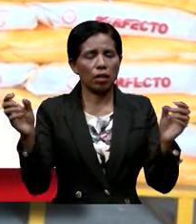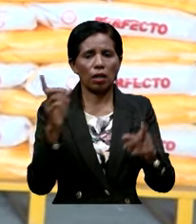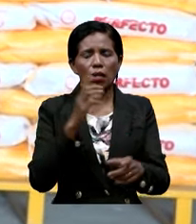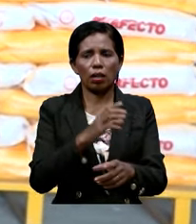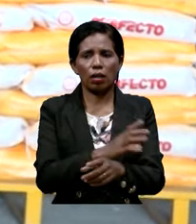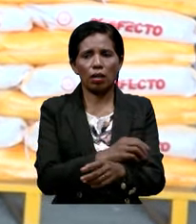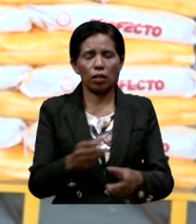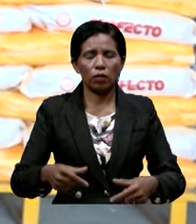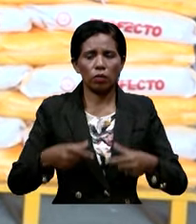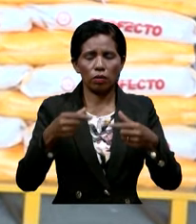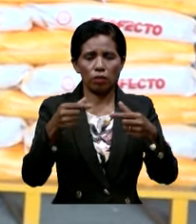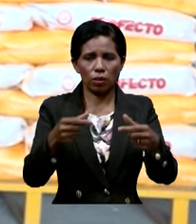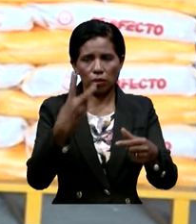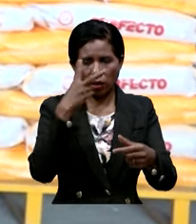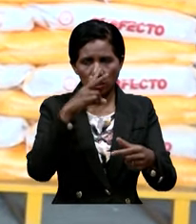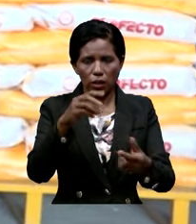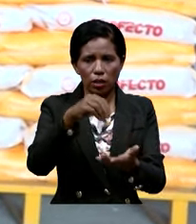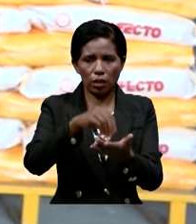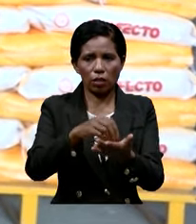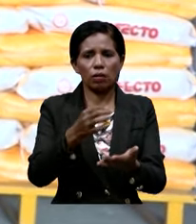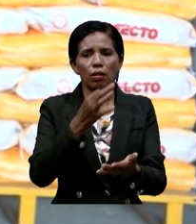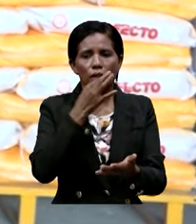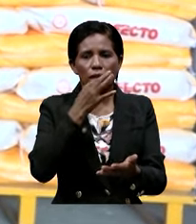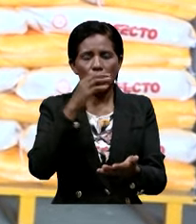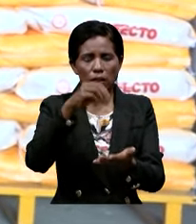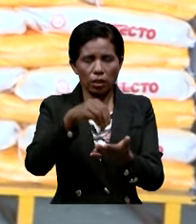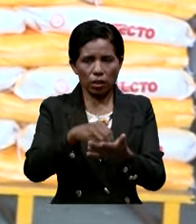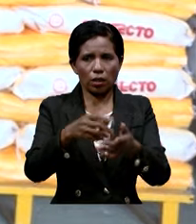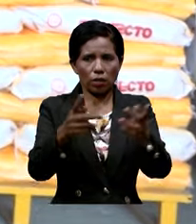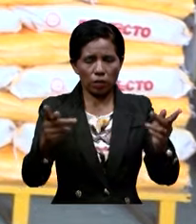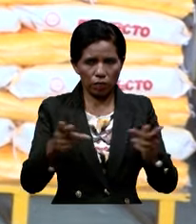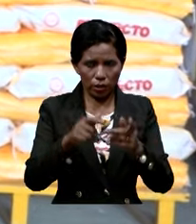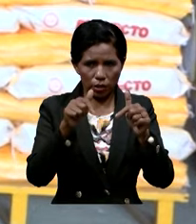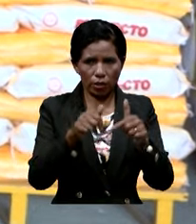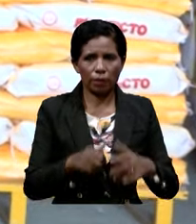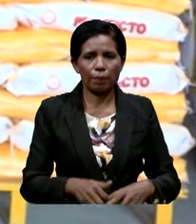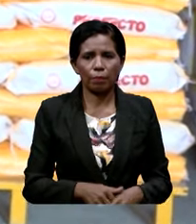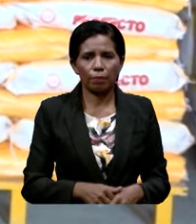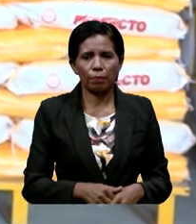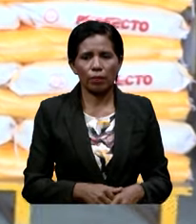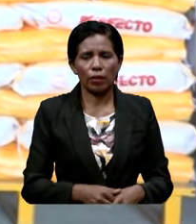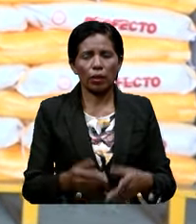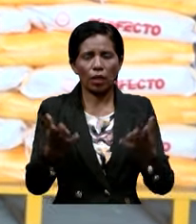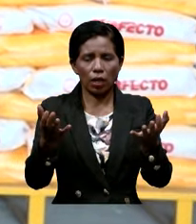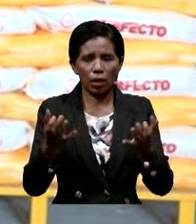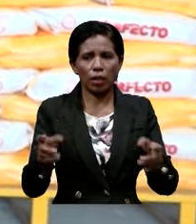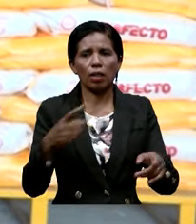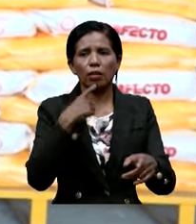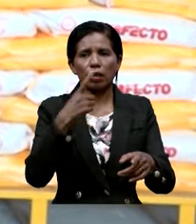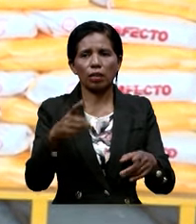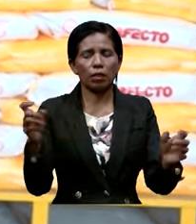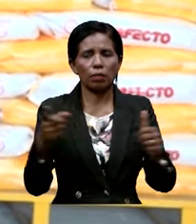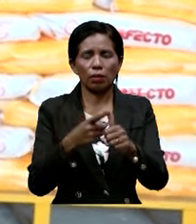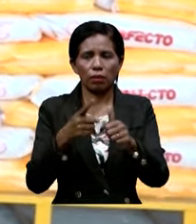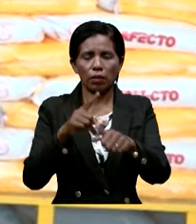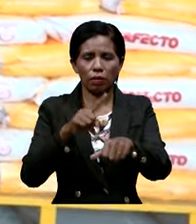tu observa hahang ne bem ka ta i armazém larang. I akara ka ta armazém da ne la os foi primeira vez